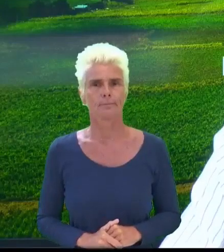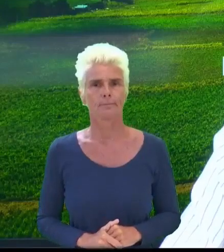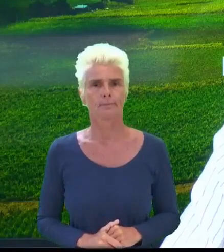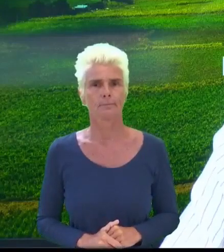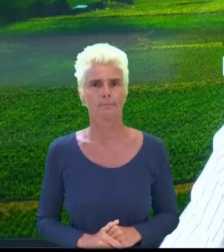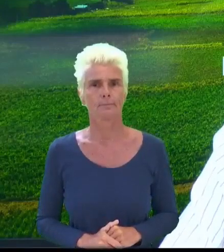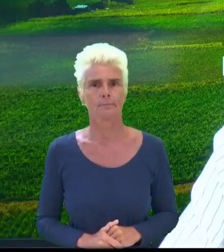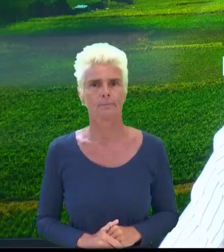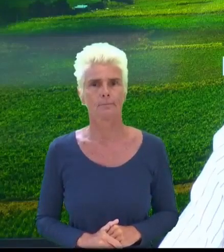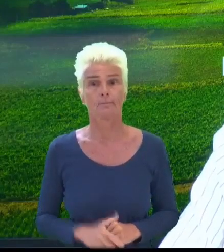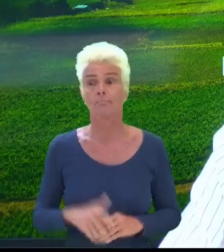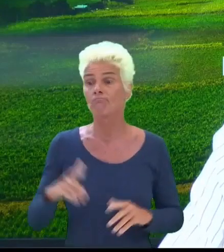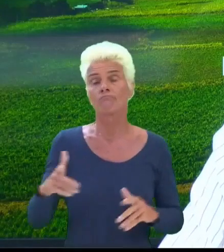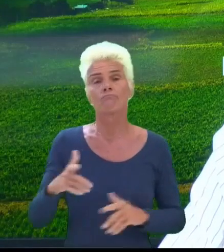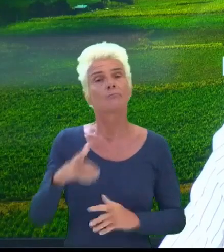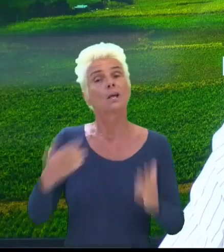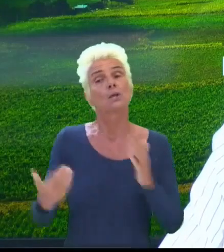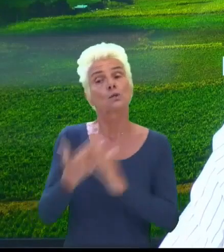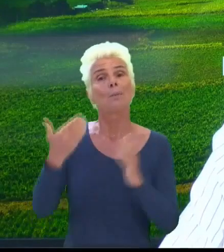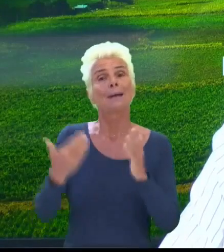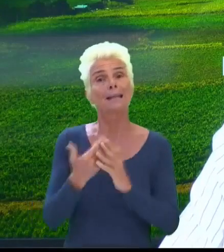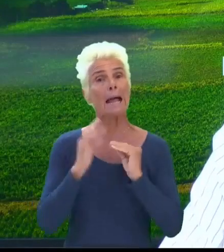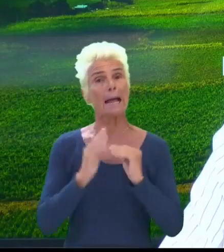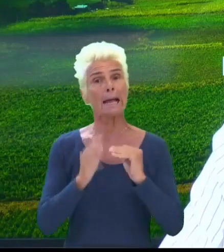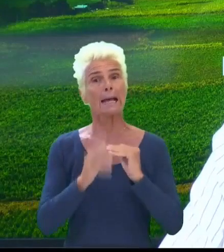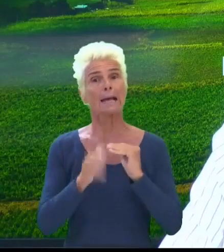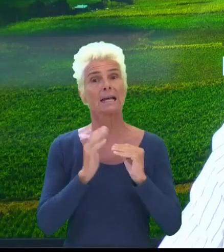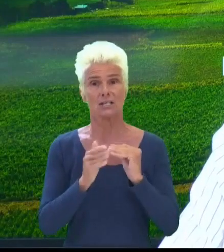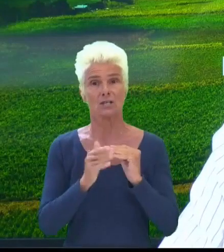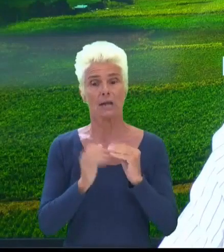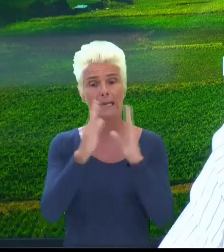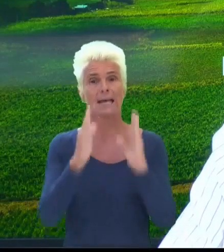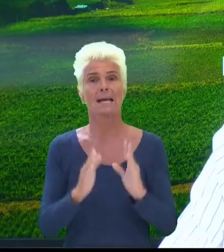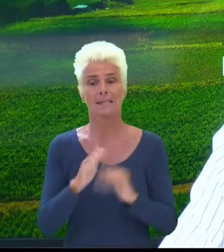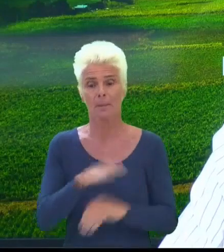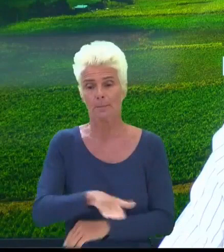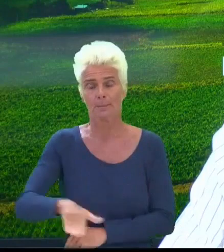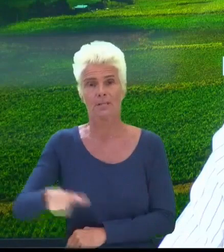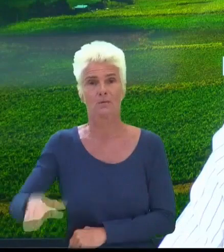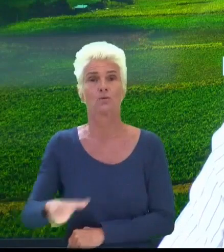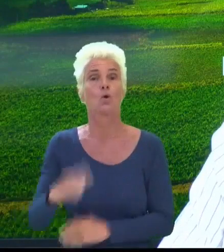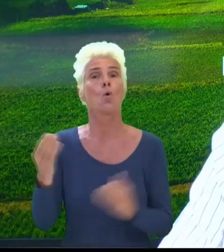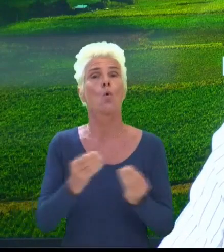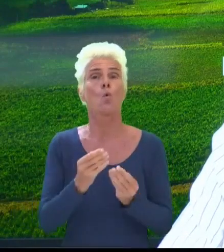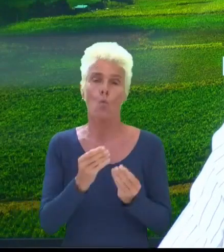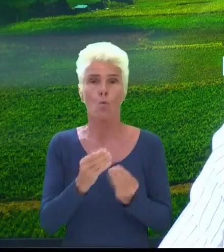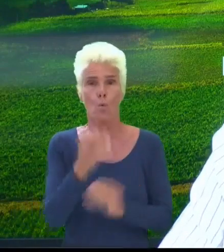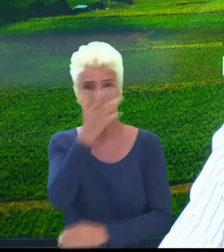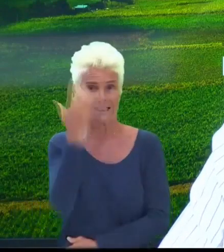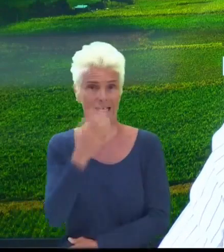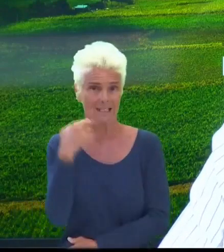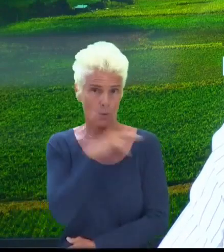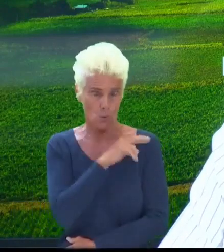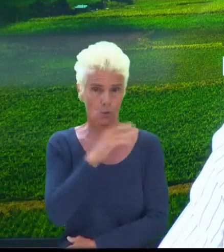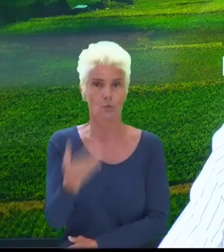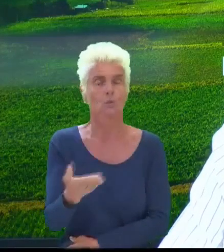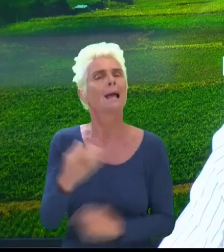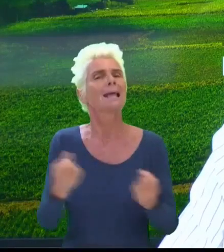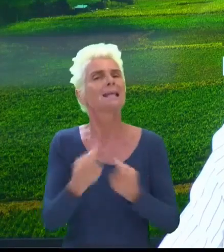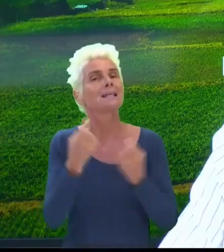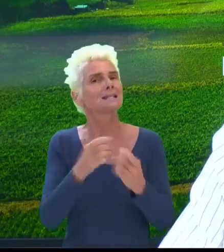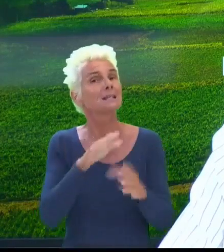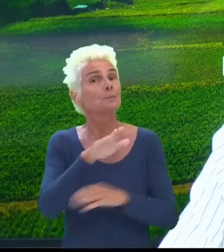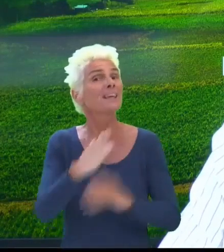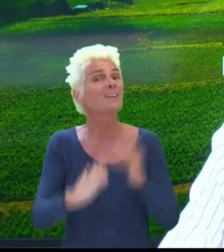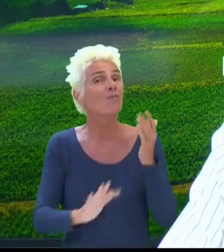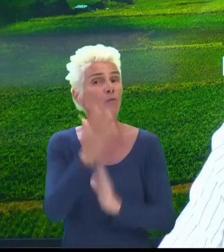procédure ce matin la crèche casapitchun à laabouan sain-rose a organisé un exercice de